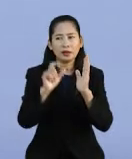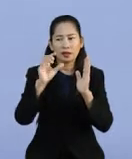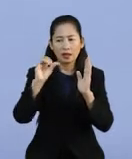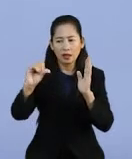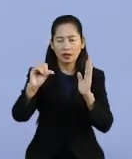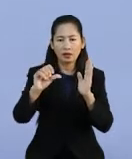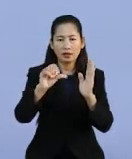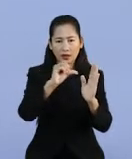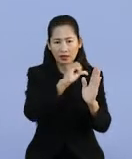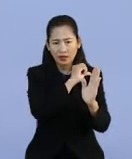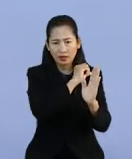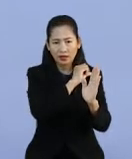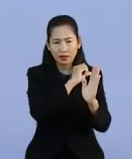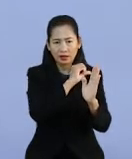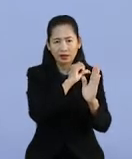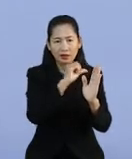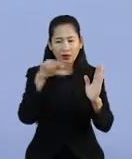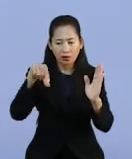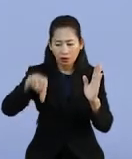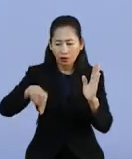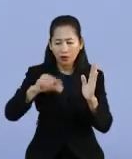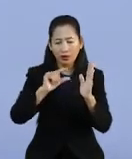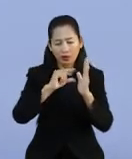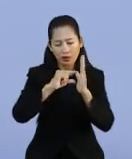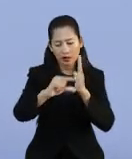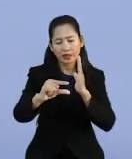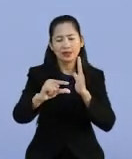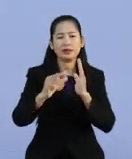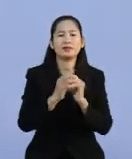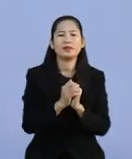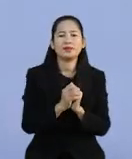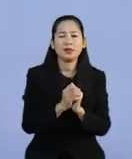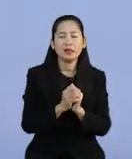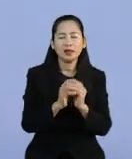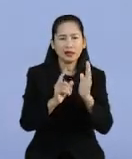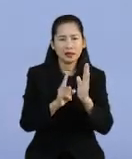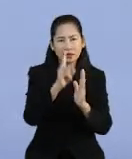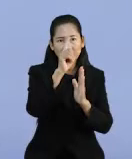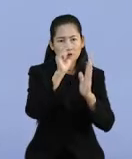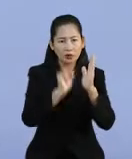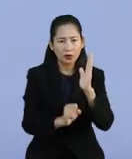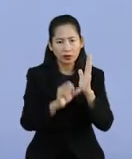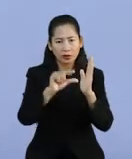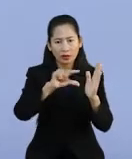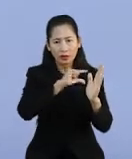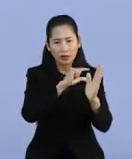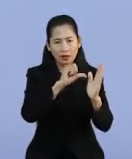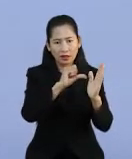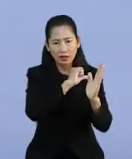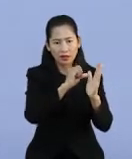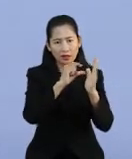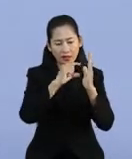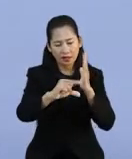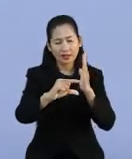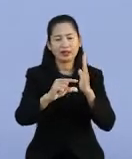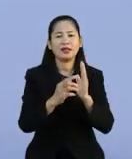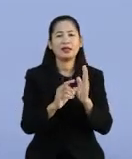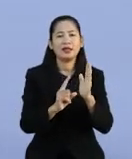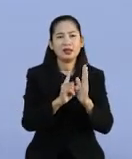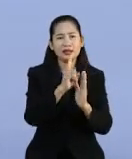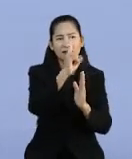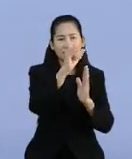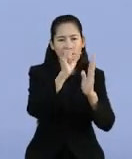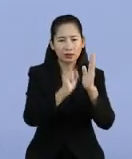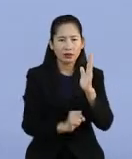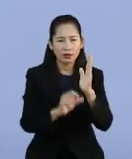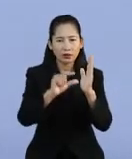lớ cứ từ hàng lết. Chà có từ hàng cạt nè con nè. Trường thứ 4 lết cạt. Trường thứ